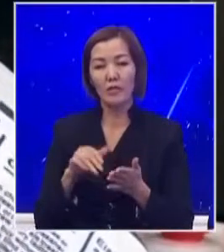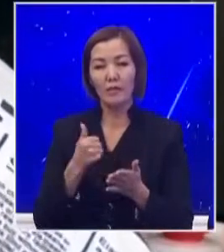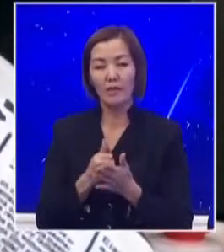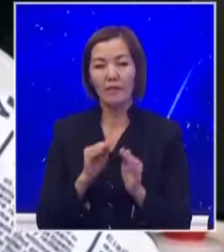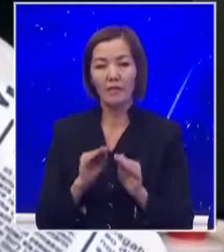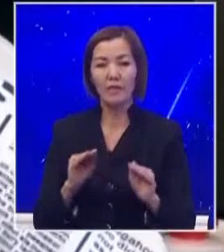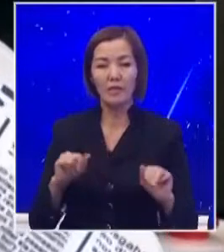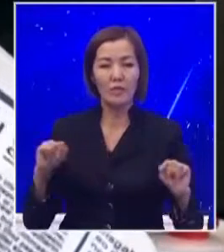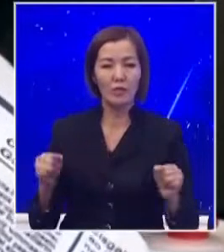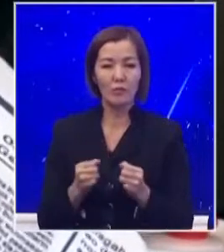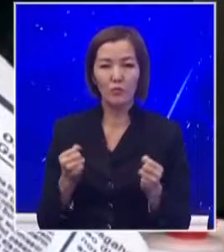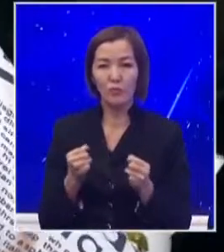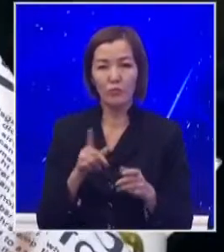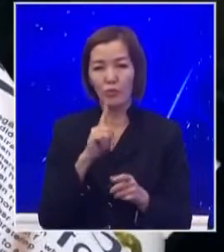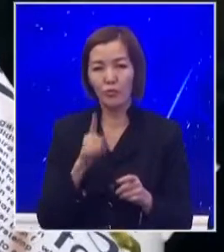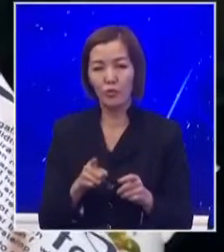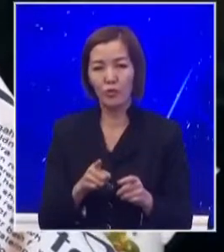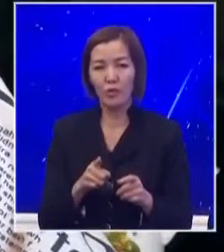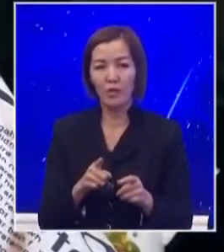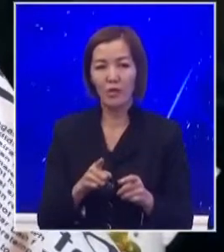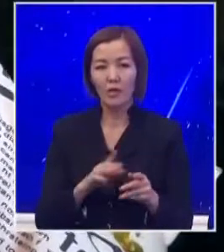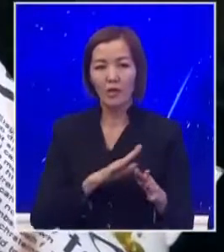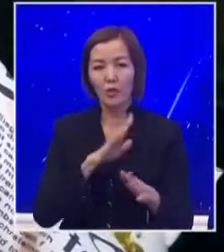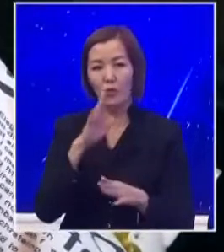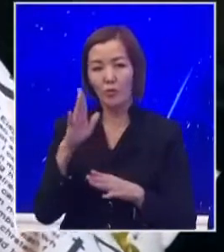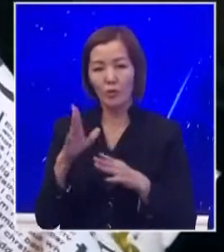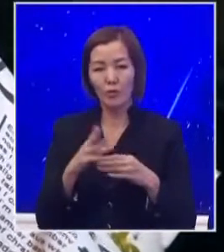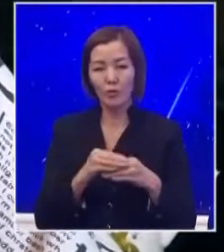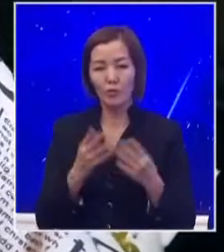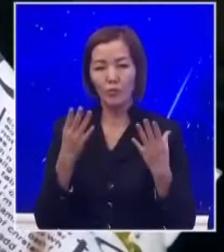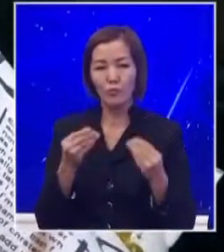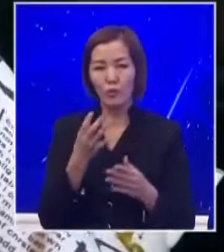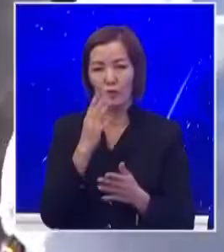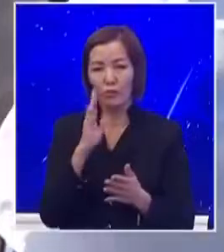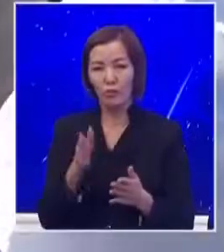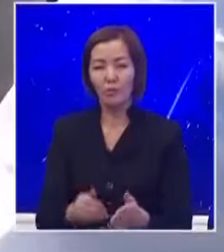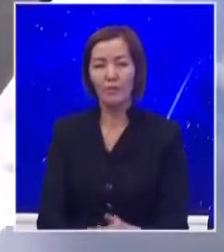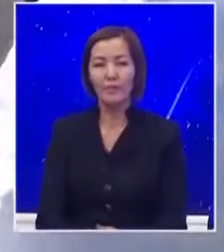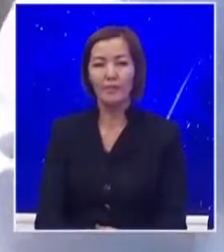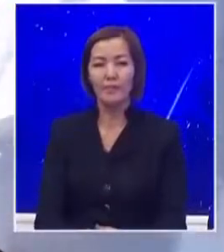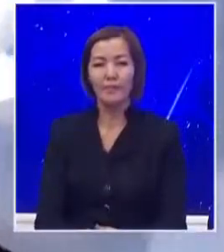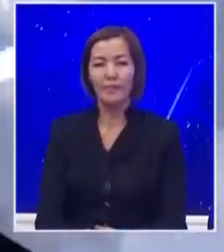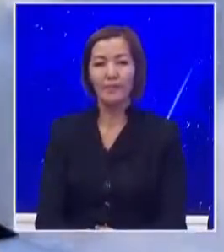наши дети зимой не будут мерзнуть, потому что теперь дома будет тепло и днем, и ночью.